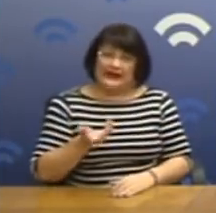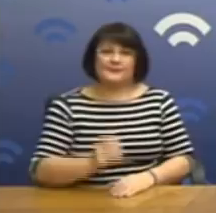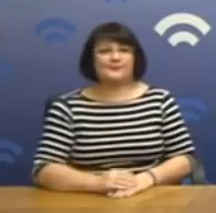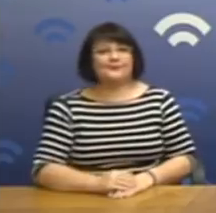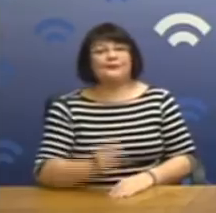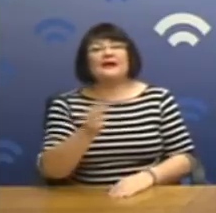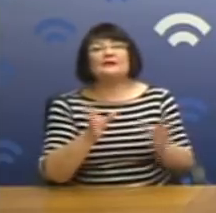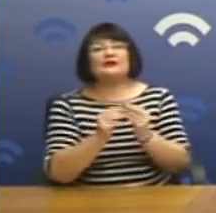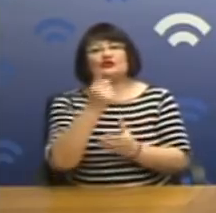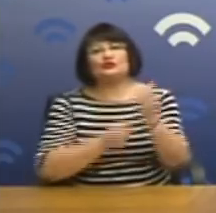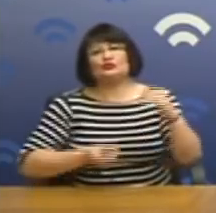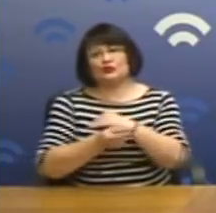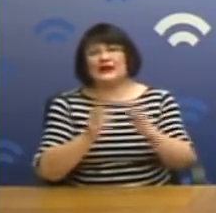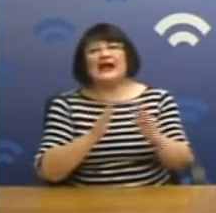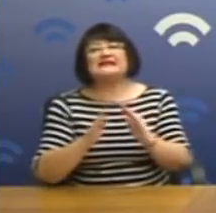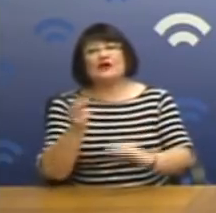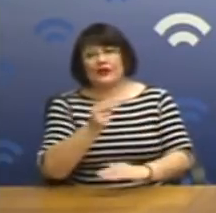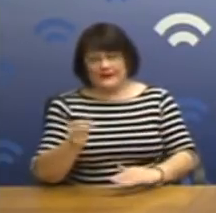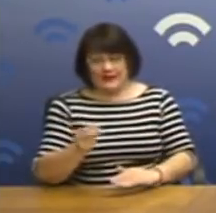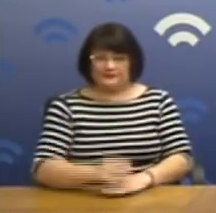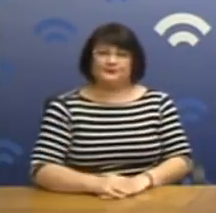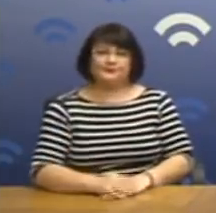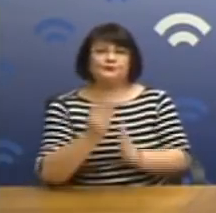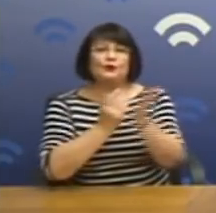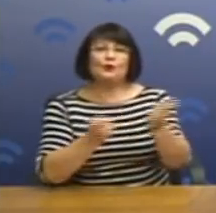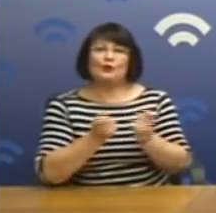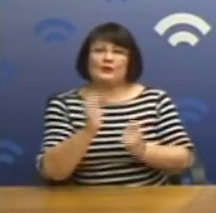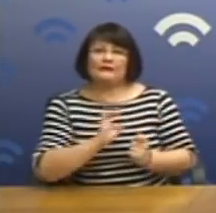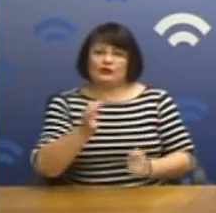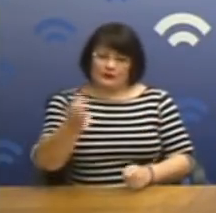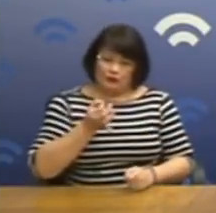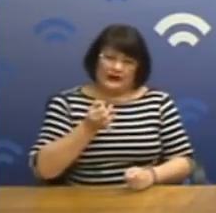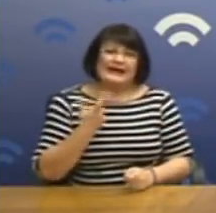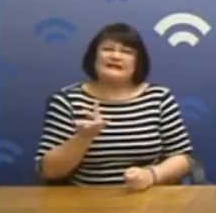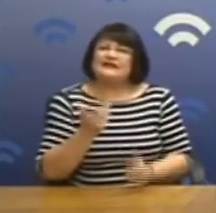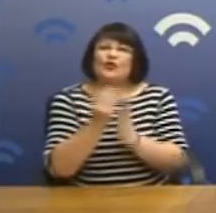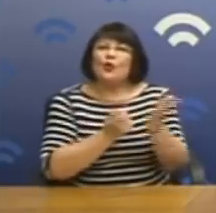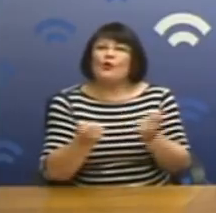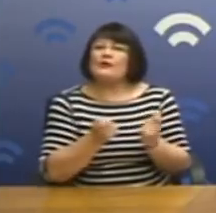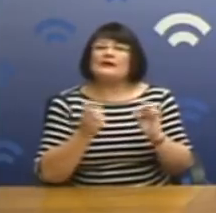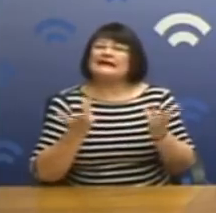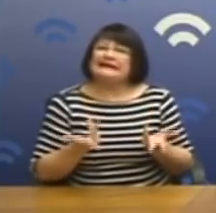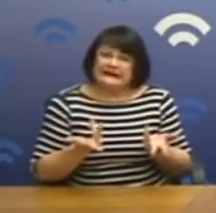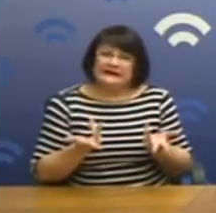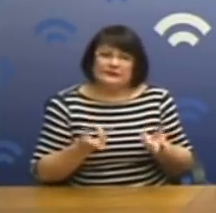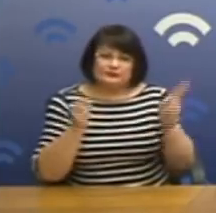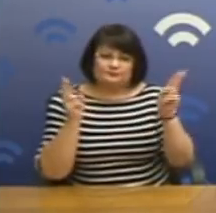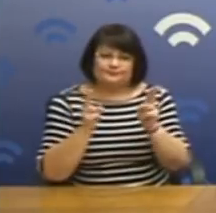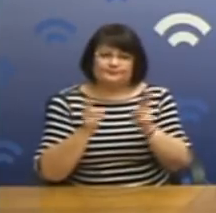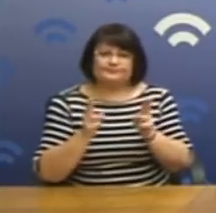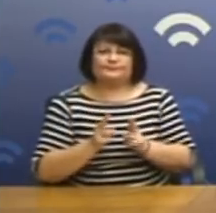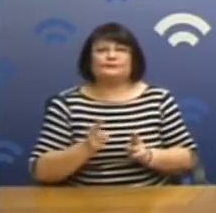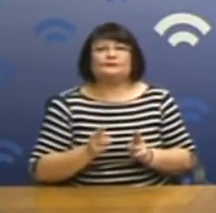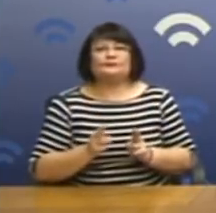αφορούν τους πρόσφυγες και το άσυλο. Οδηγίες που δεν κάνουν τίποτε άλλο από το να συμπυκνώνουν το